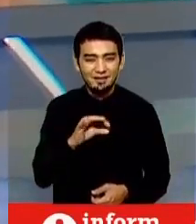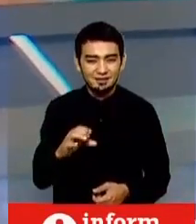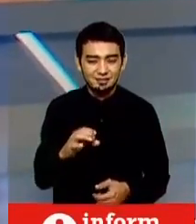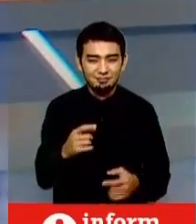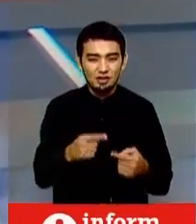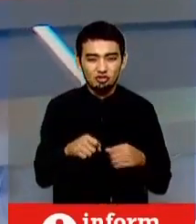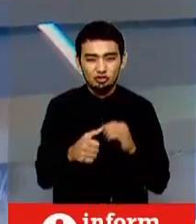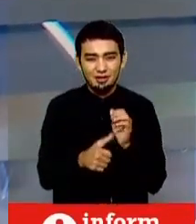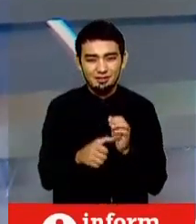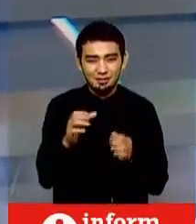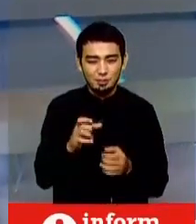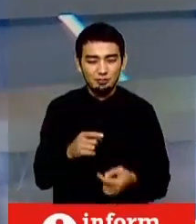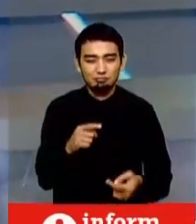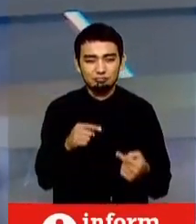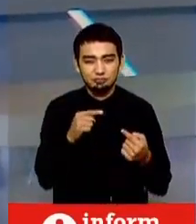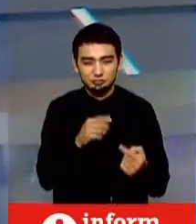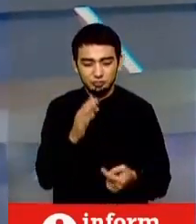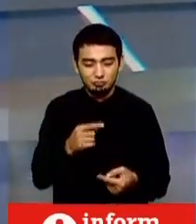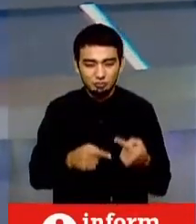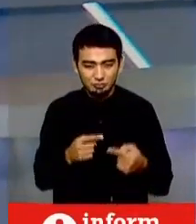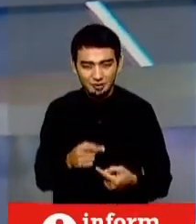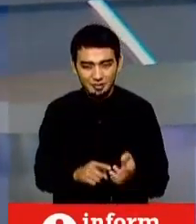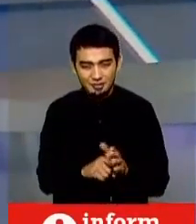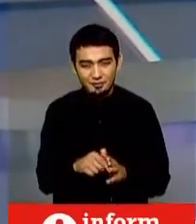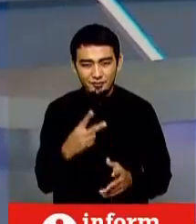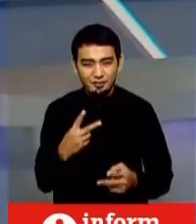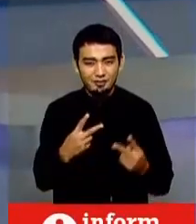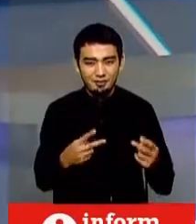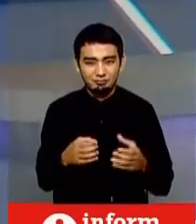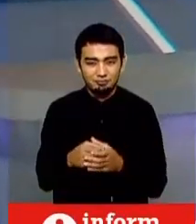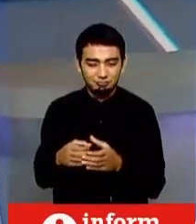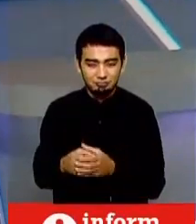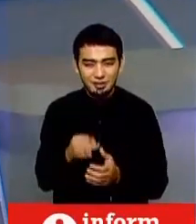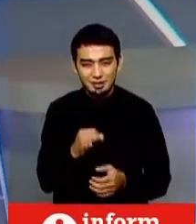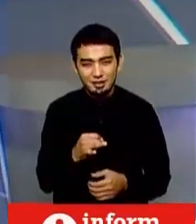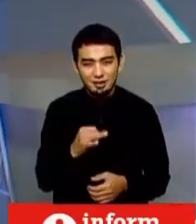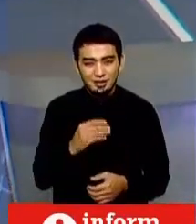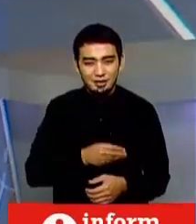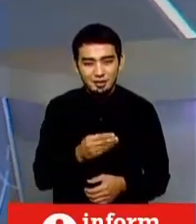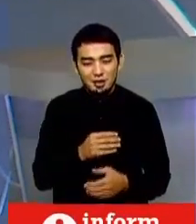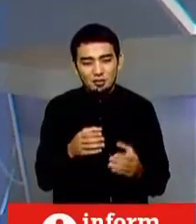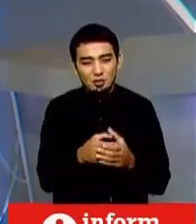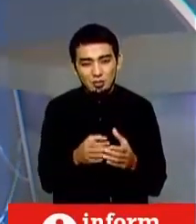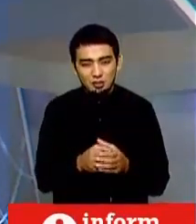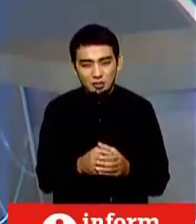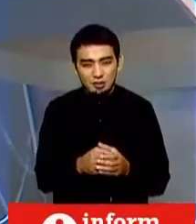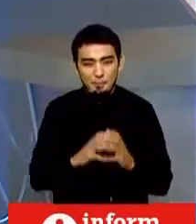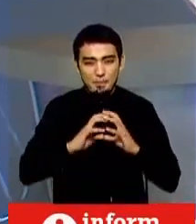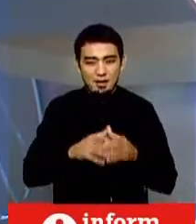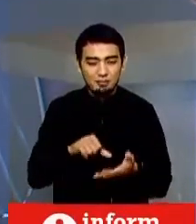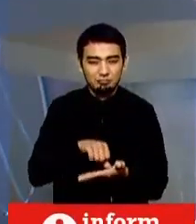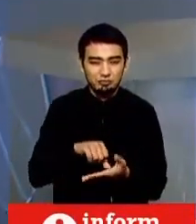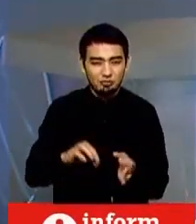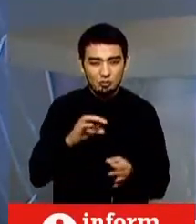болгарской Софии с хозяевами корта. В квалификационном матче решится судьба путевок на командный чемпионат мира.